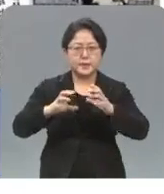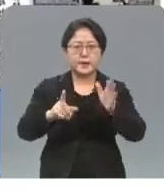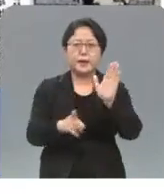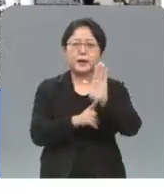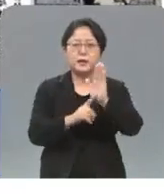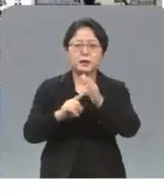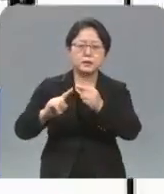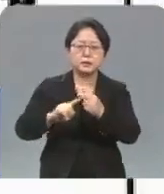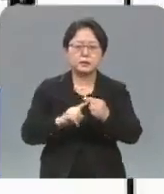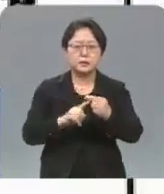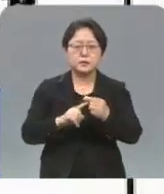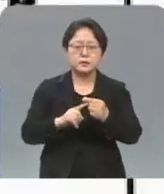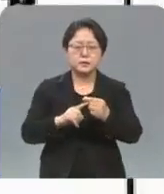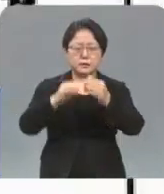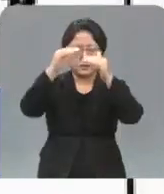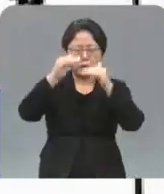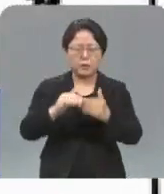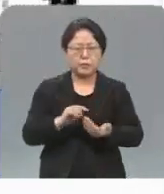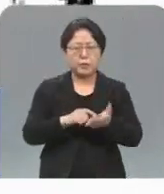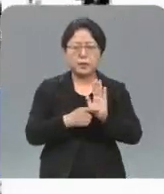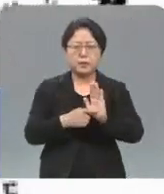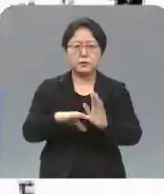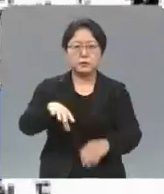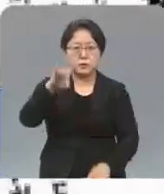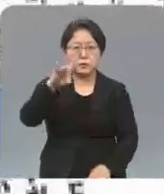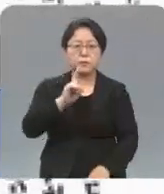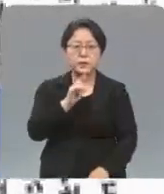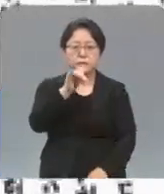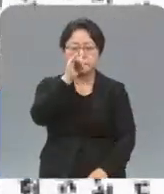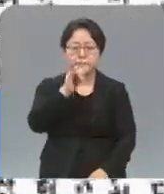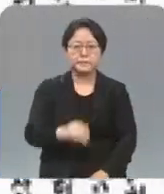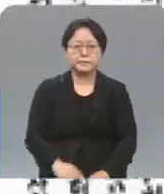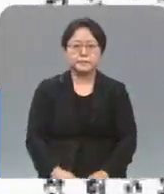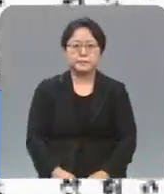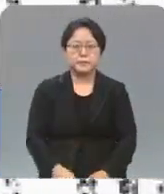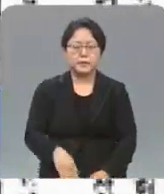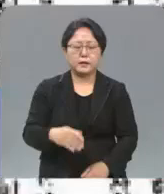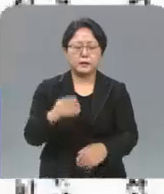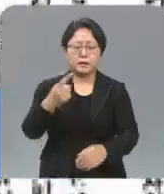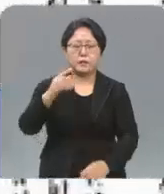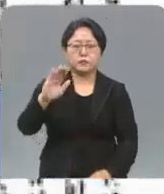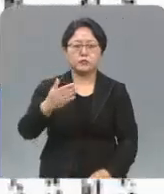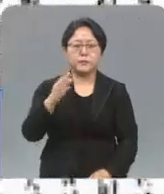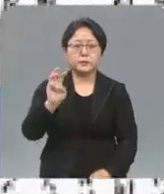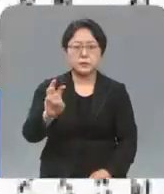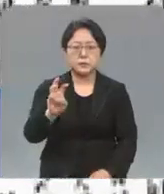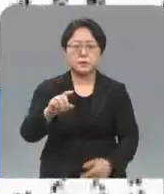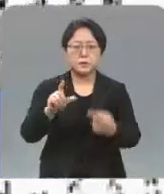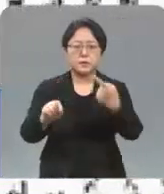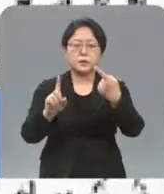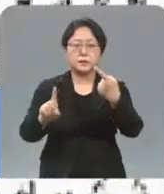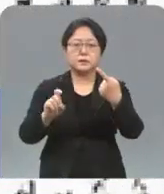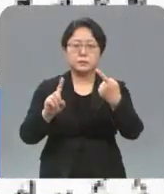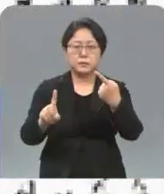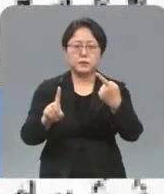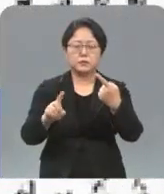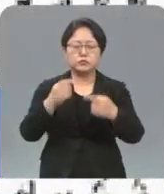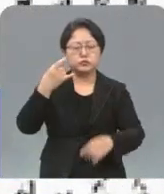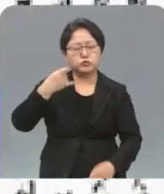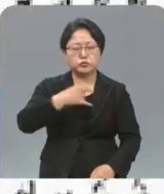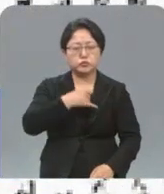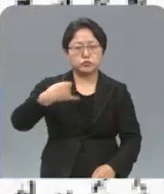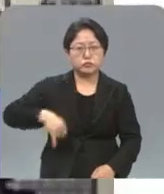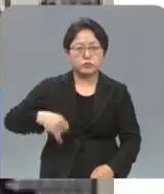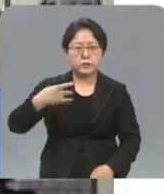사실은 알려져 있지만 내용이 밝혀진 것은 처음이라고 밝혔습니다. 지난 1930년 1월 11일 중국